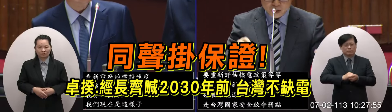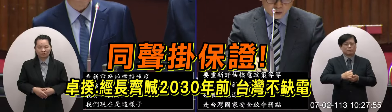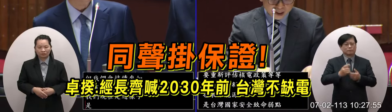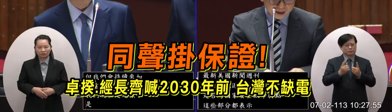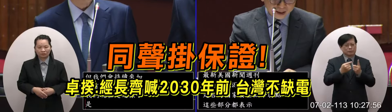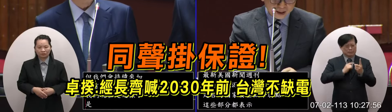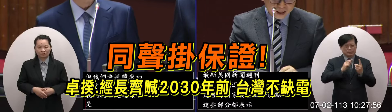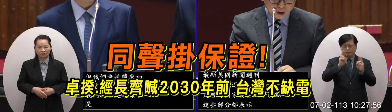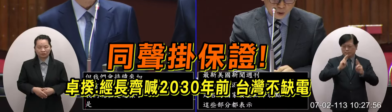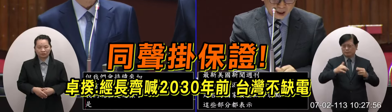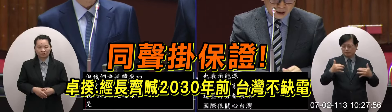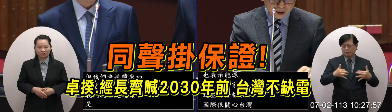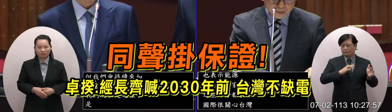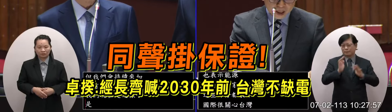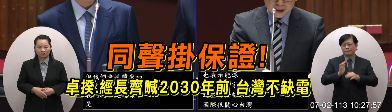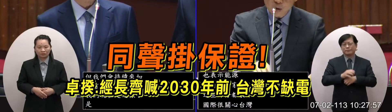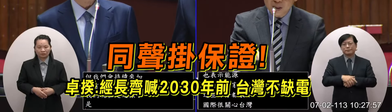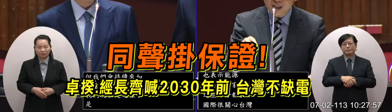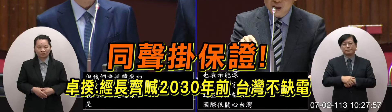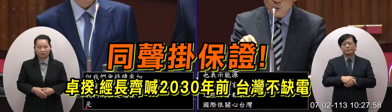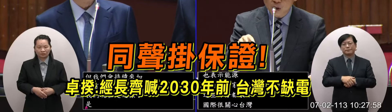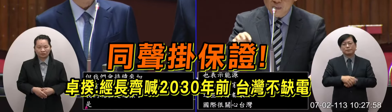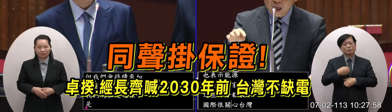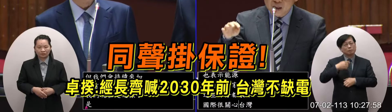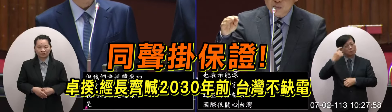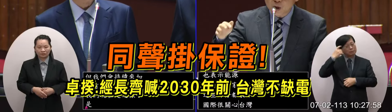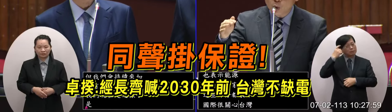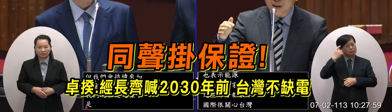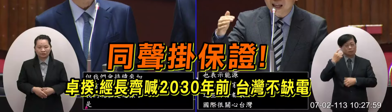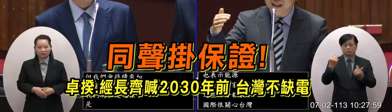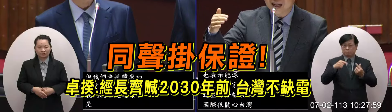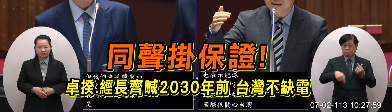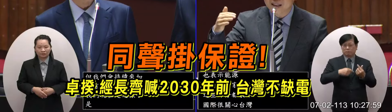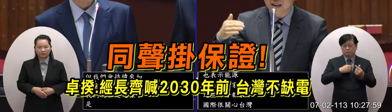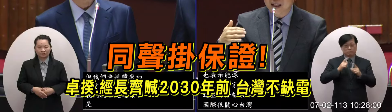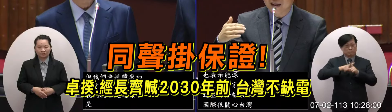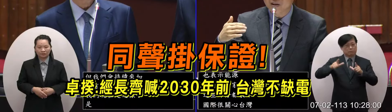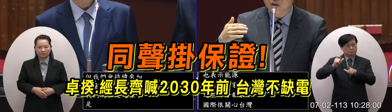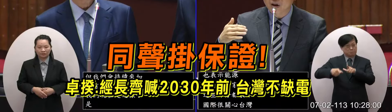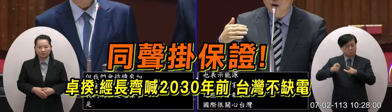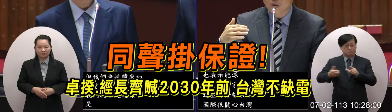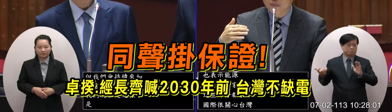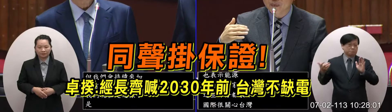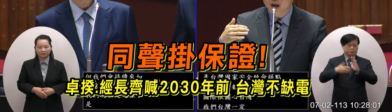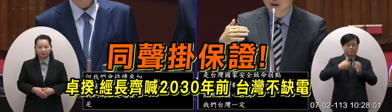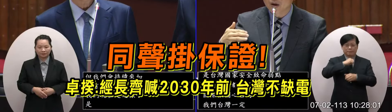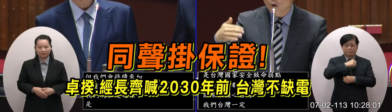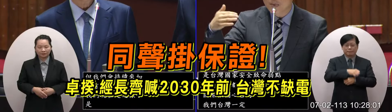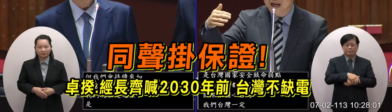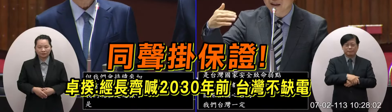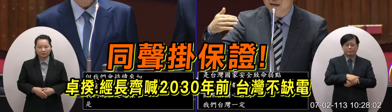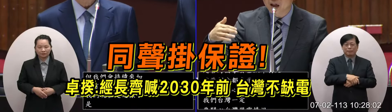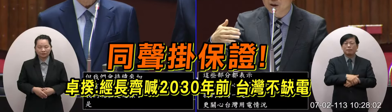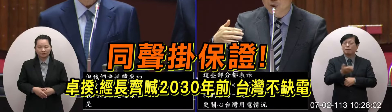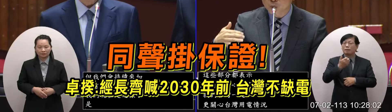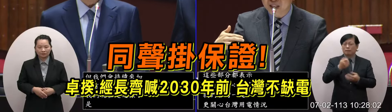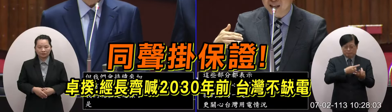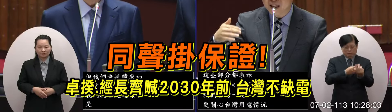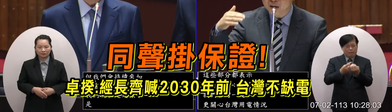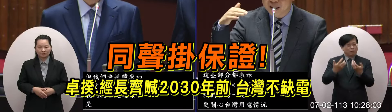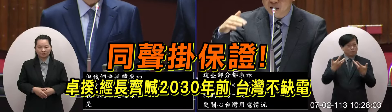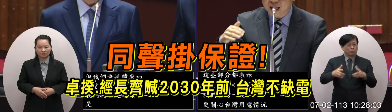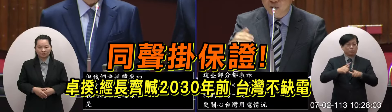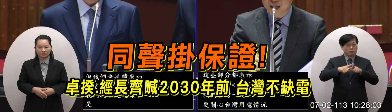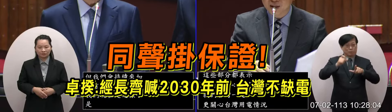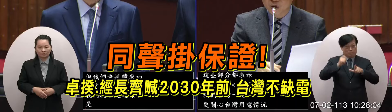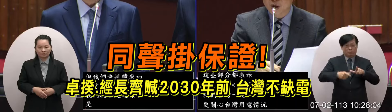心台湾用电的一个情况。哈，那我在想说，这么多大厂进来的时候，哈，我们刚点到这么多